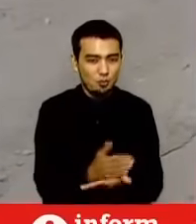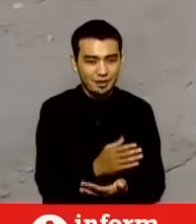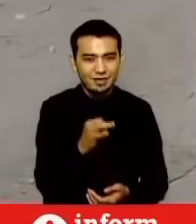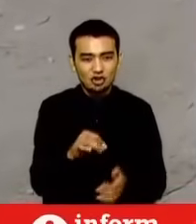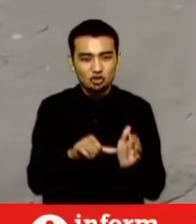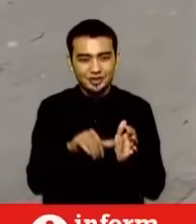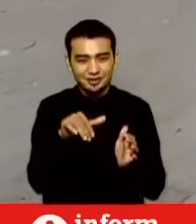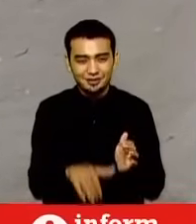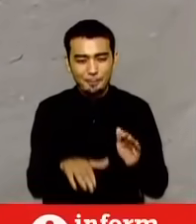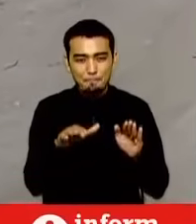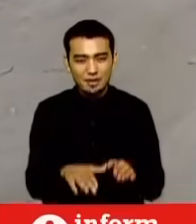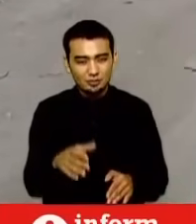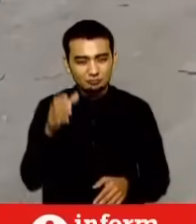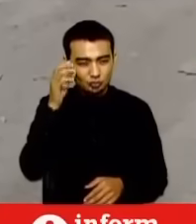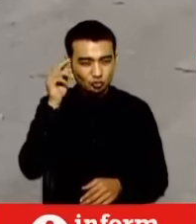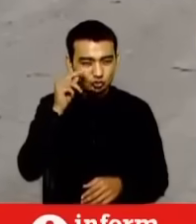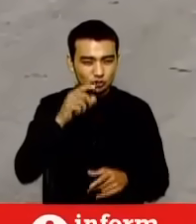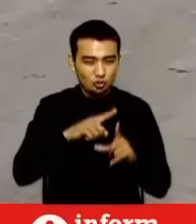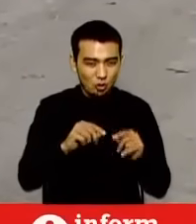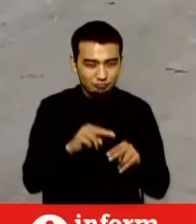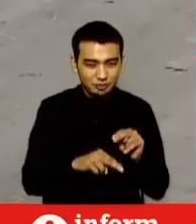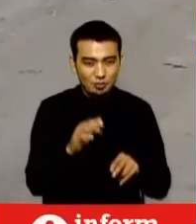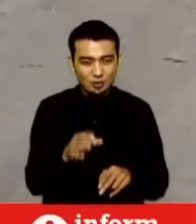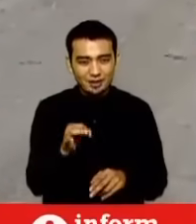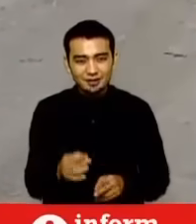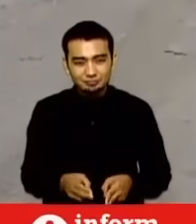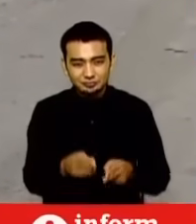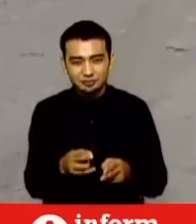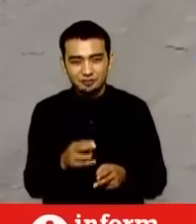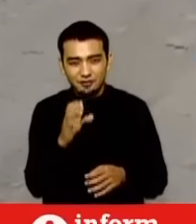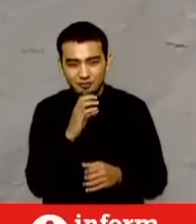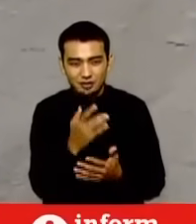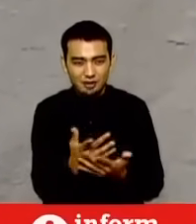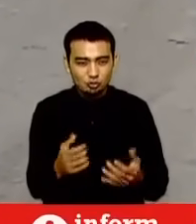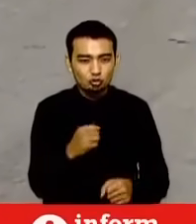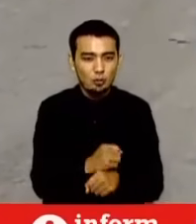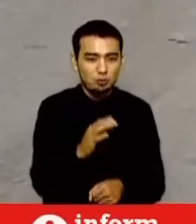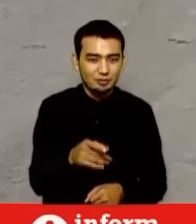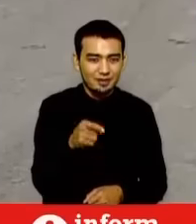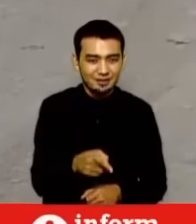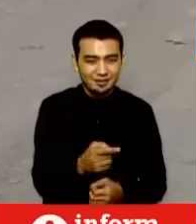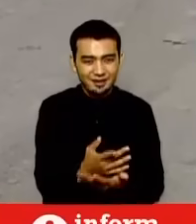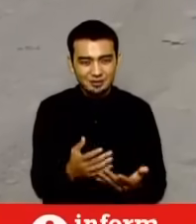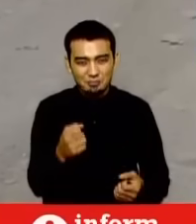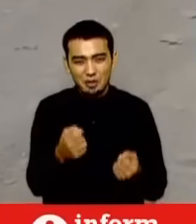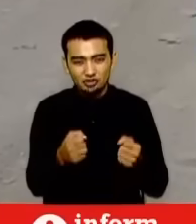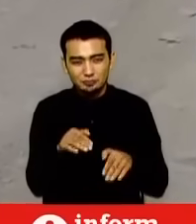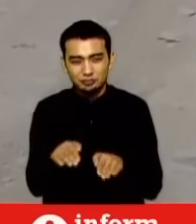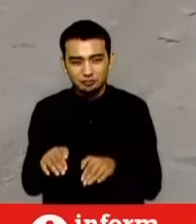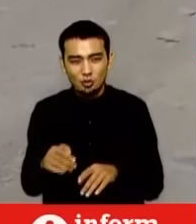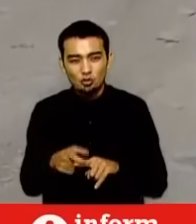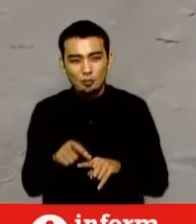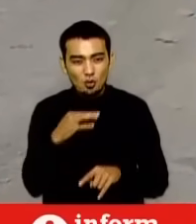білім беру ұйымдары салынады. Әрі осылайша қылмыстың алдын аламыз деп отыр. Өйткені мұнда осындай көлік жайлардың